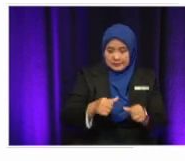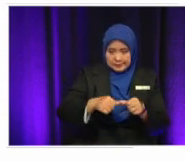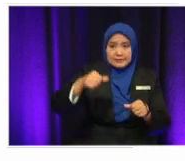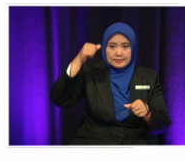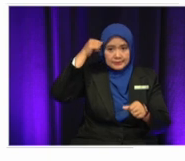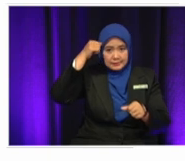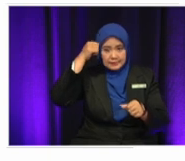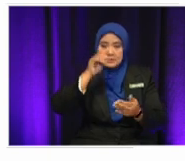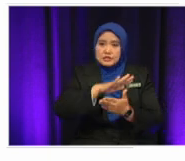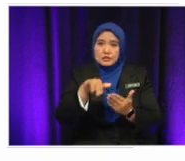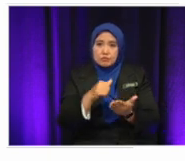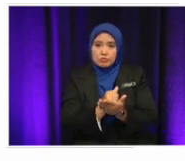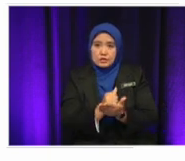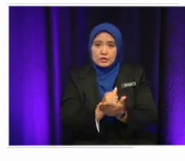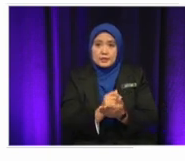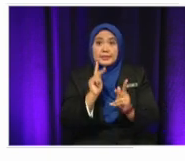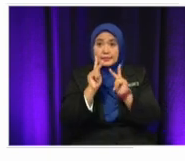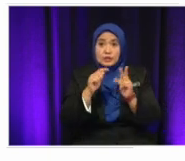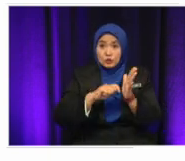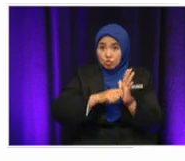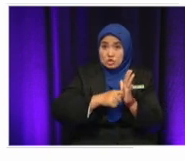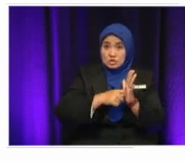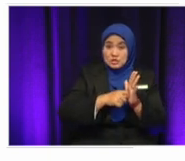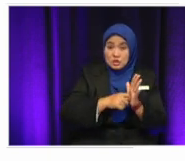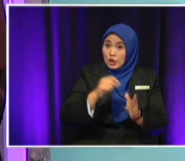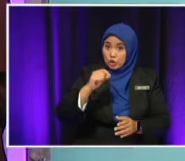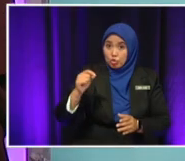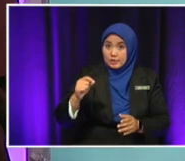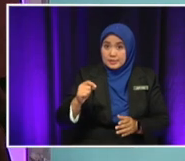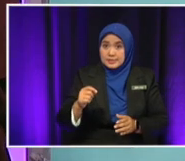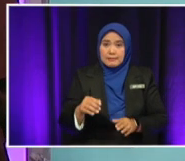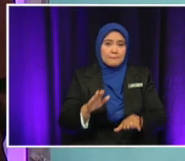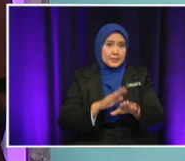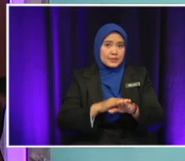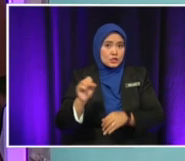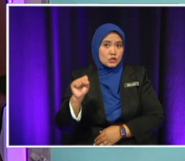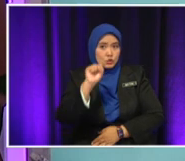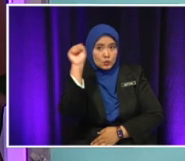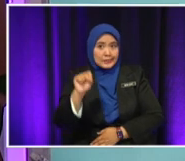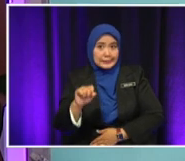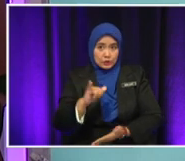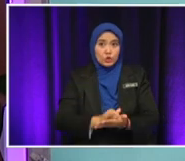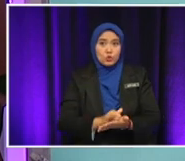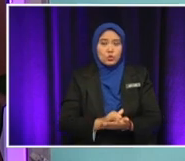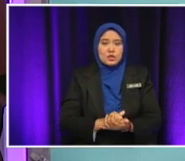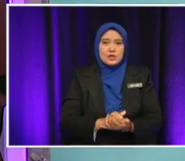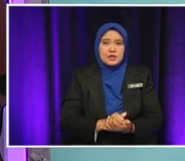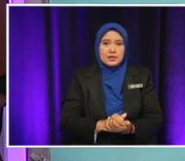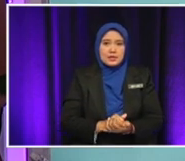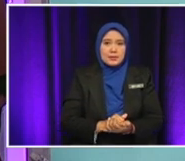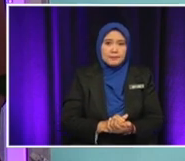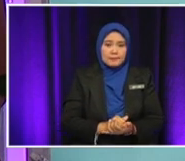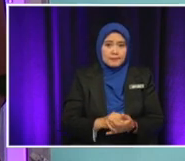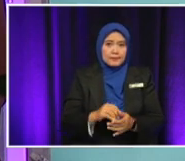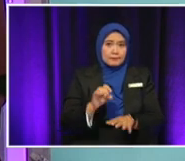kata kunci tersebutlah betul supaya membantu kita menjawab soal dan nanti dan nasihat saya